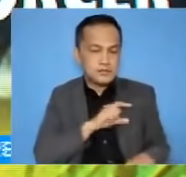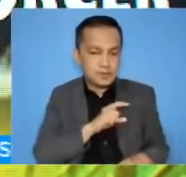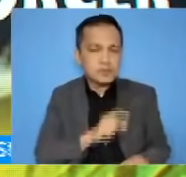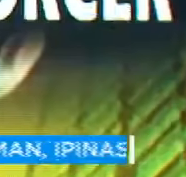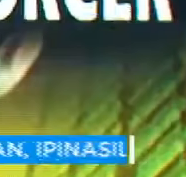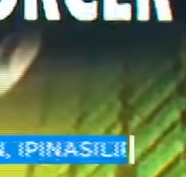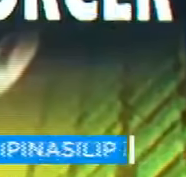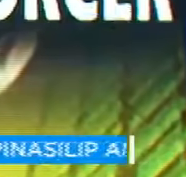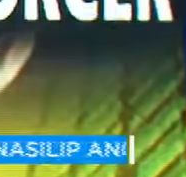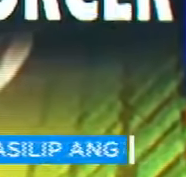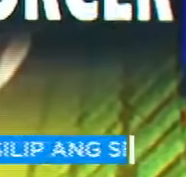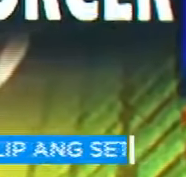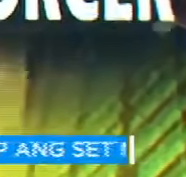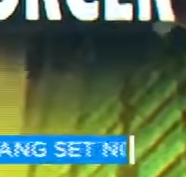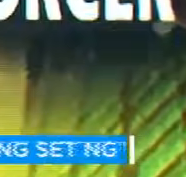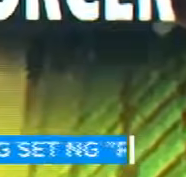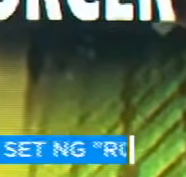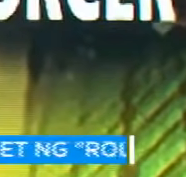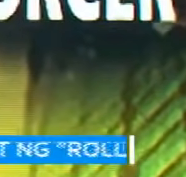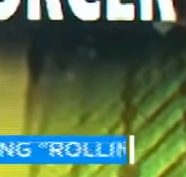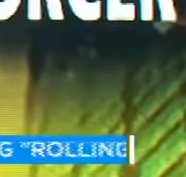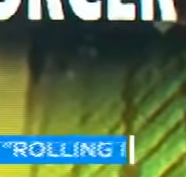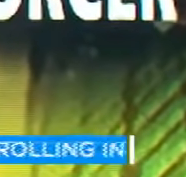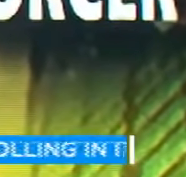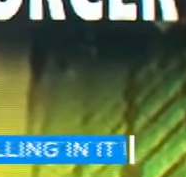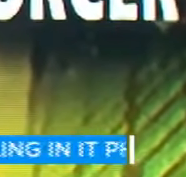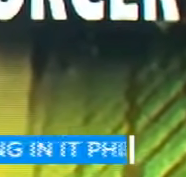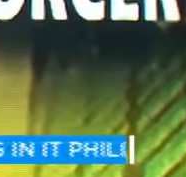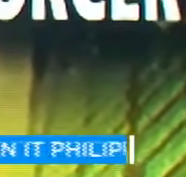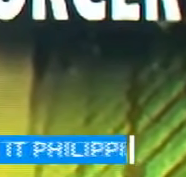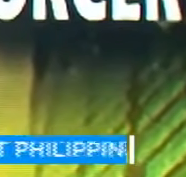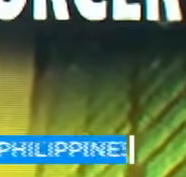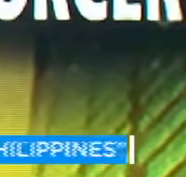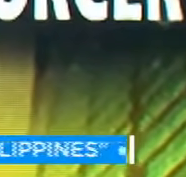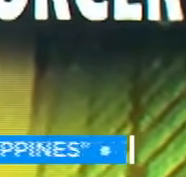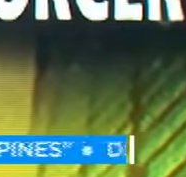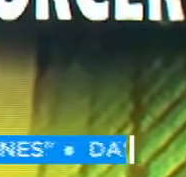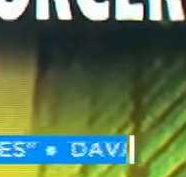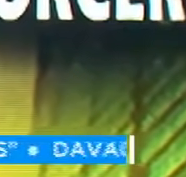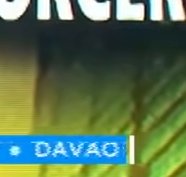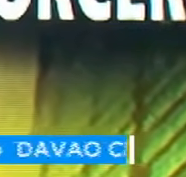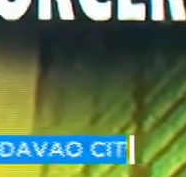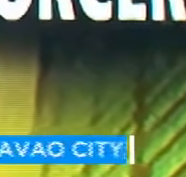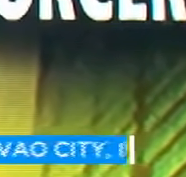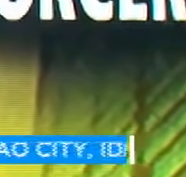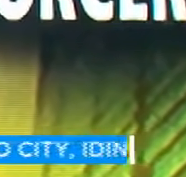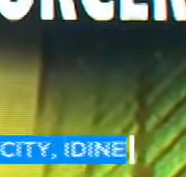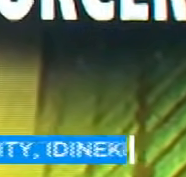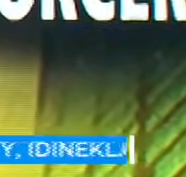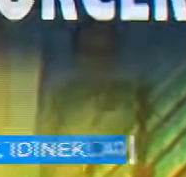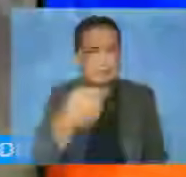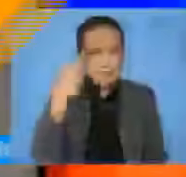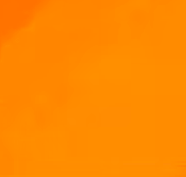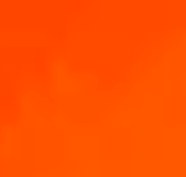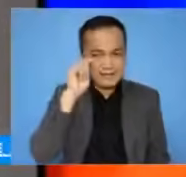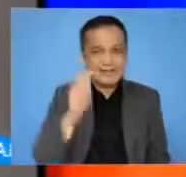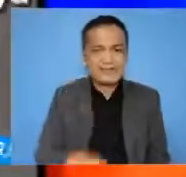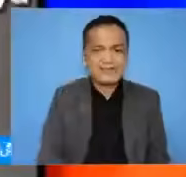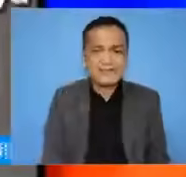Pero kung siyang may violation, paano siya pang nanakit sa otoridad? Nasa frontline na balitang yan si Hannibal Talete.